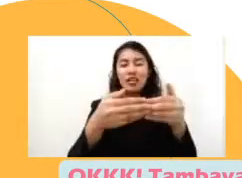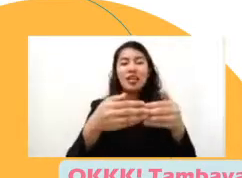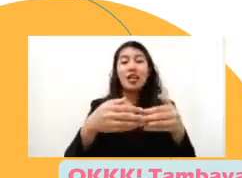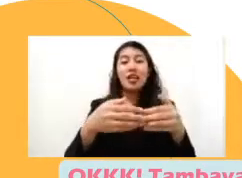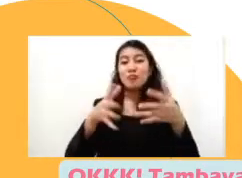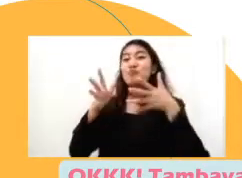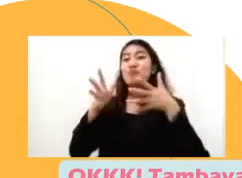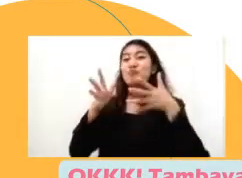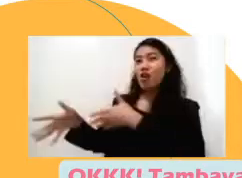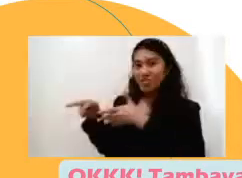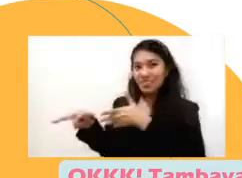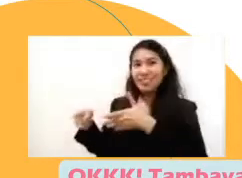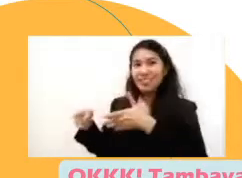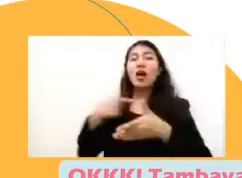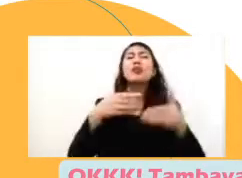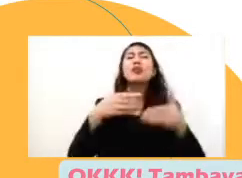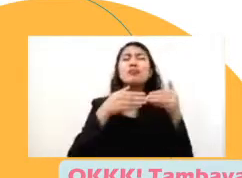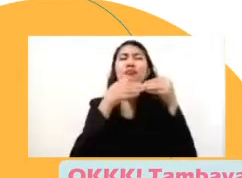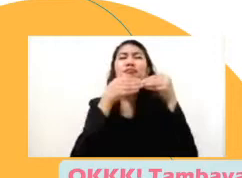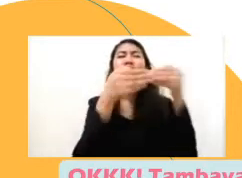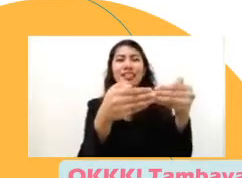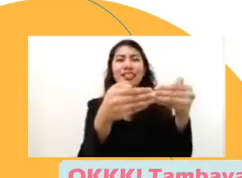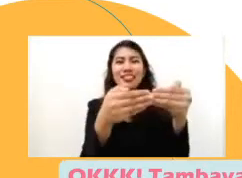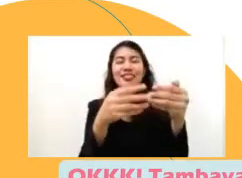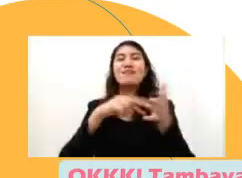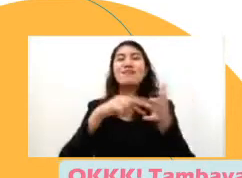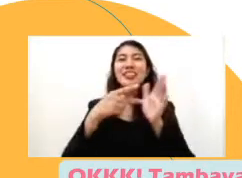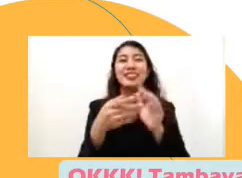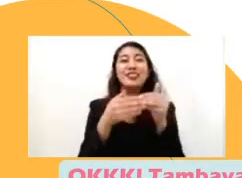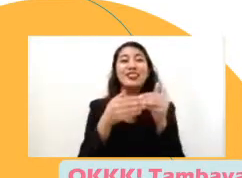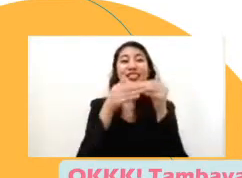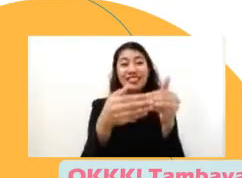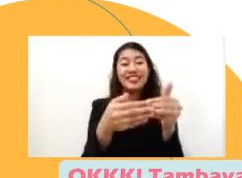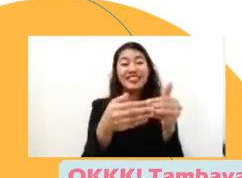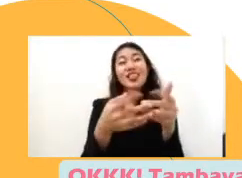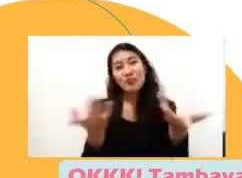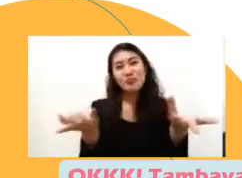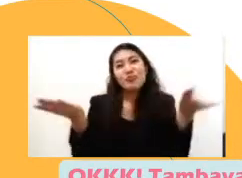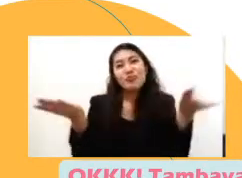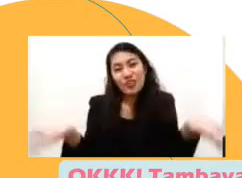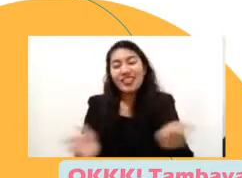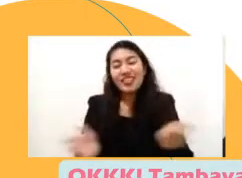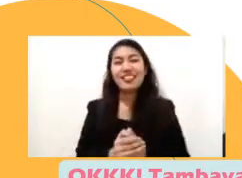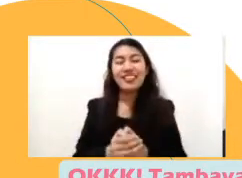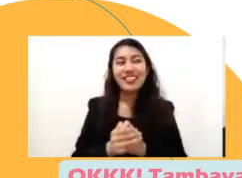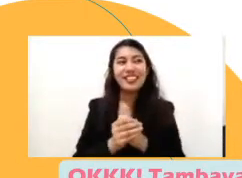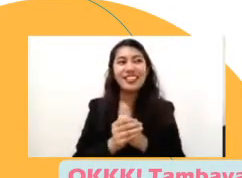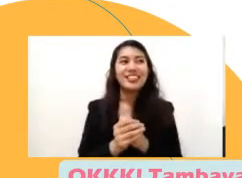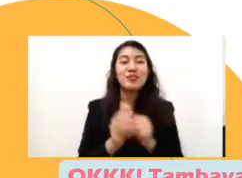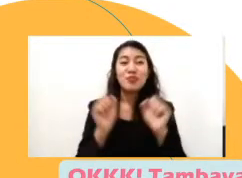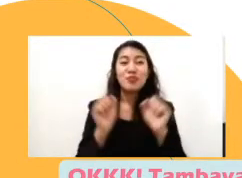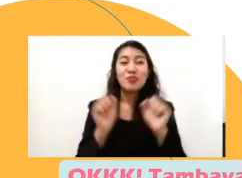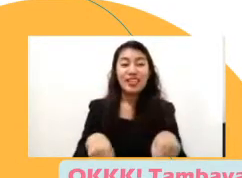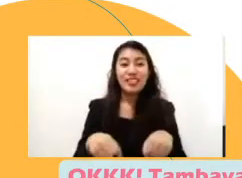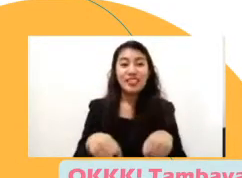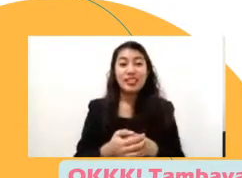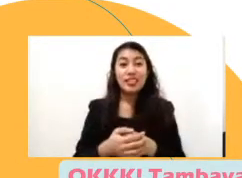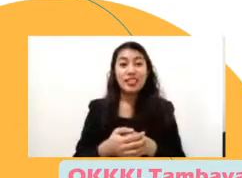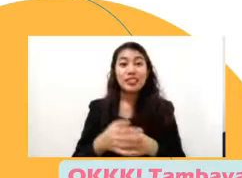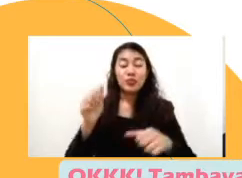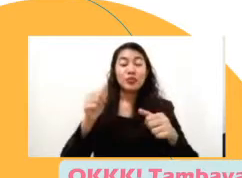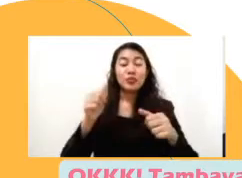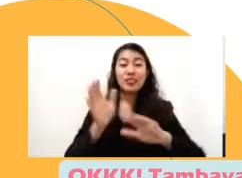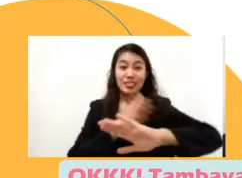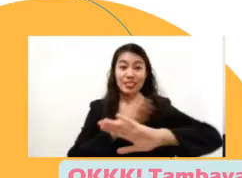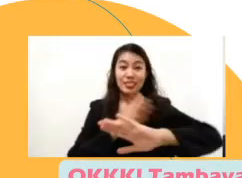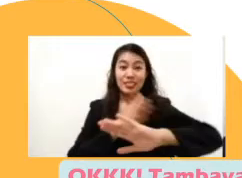Merong maglalakbay pa. Yeah. Yun. Yeah. Okay. Tapos yung huli, pag nagwawala na sa CD yun, di ba? Wow! Ang laki na